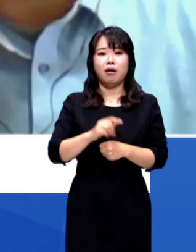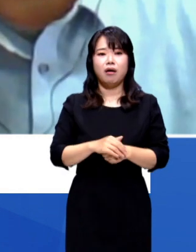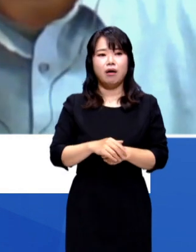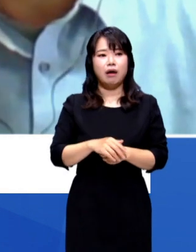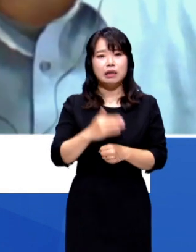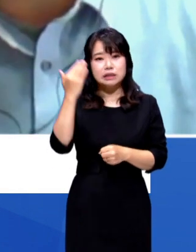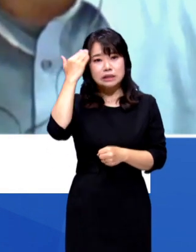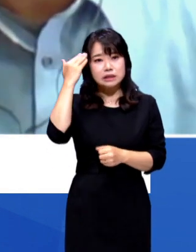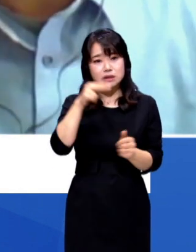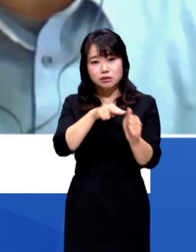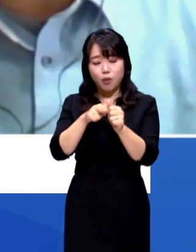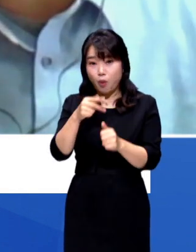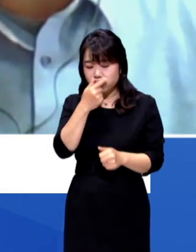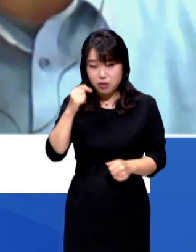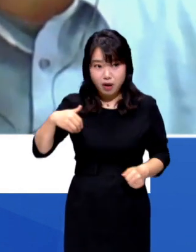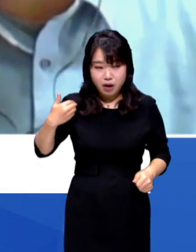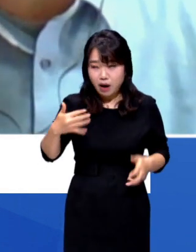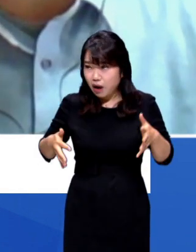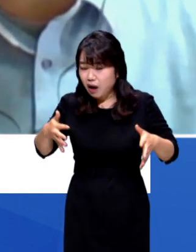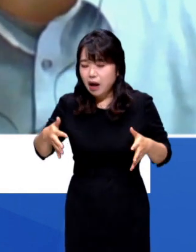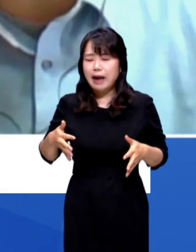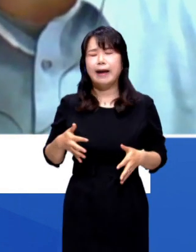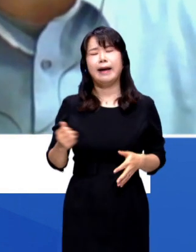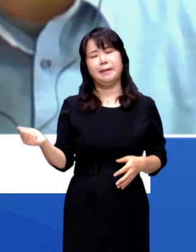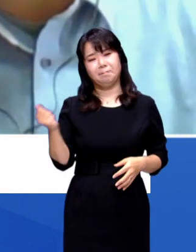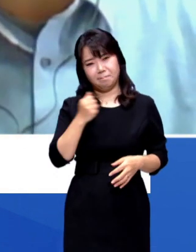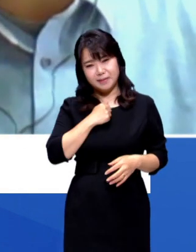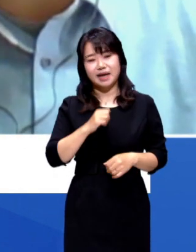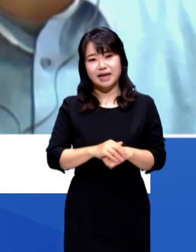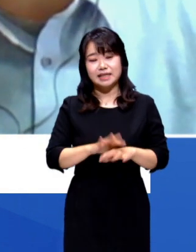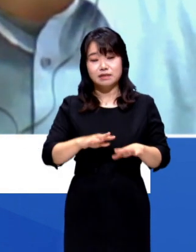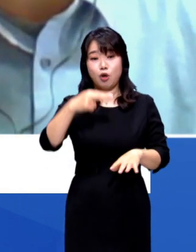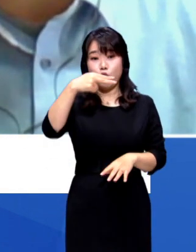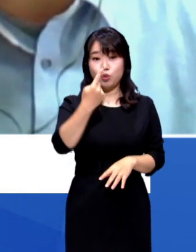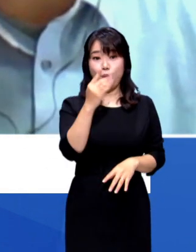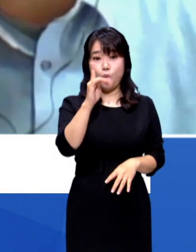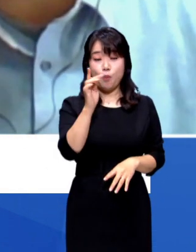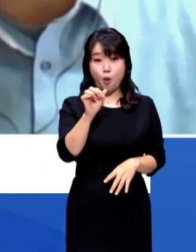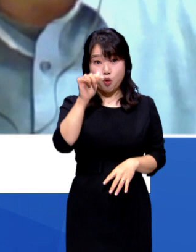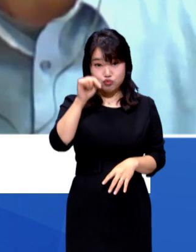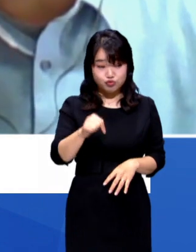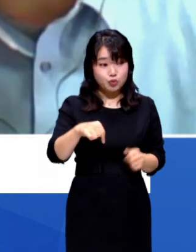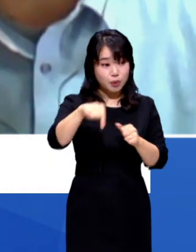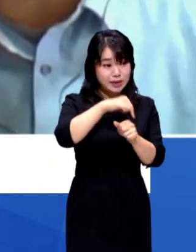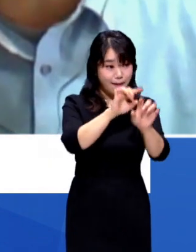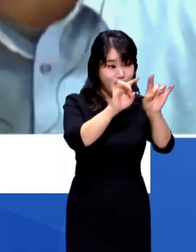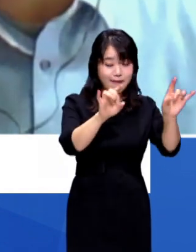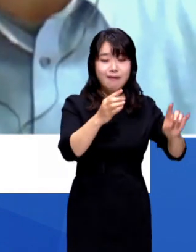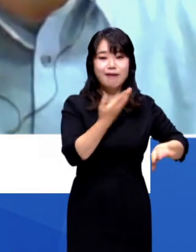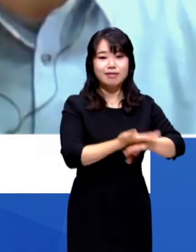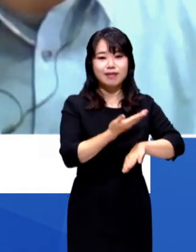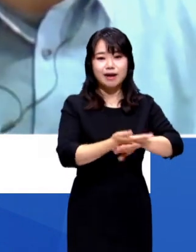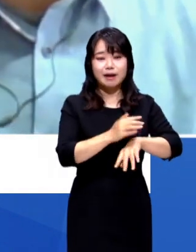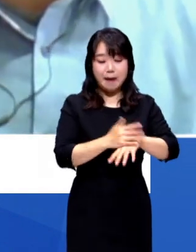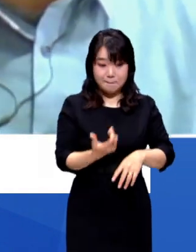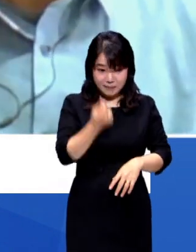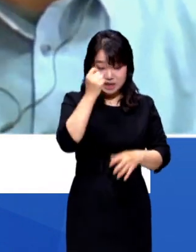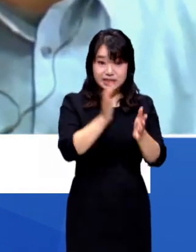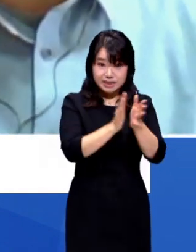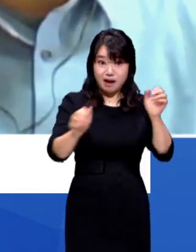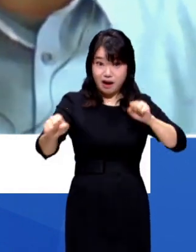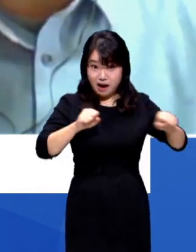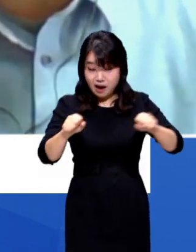된다. 그래서 현재 진행 속도가 도봉구 같은 경우도 조금씩 다르거든요. 그리고 먼저 진행한